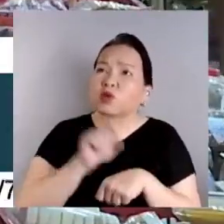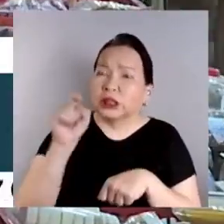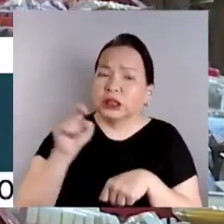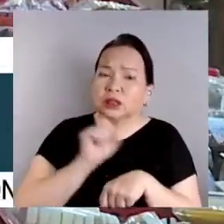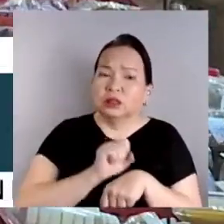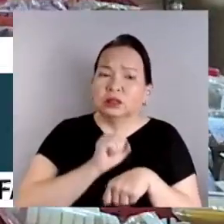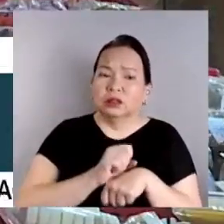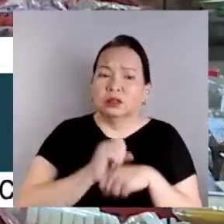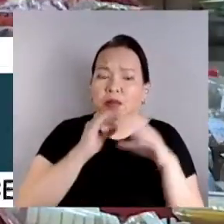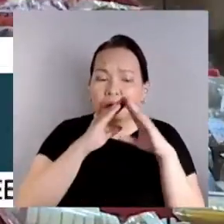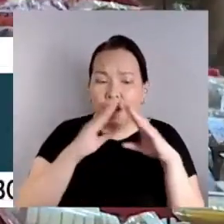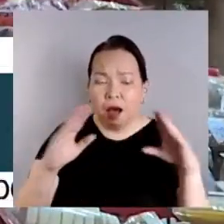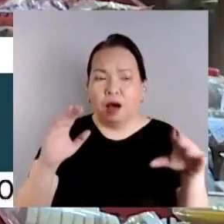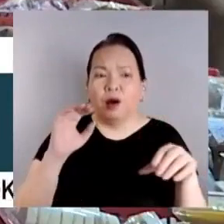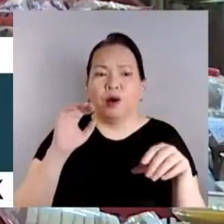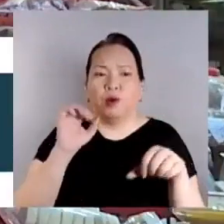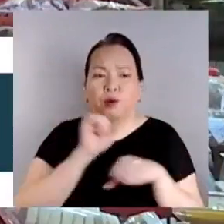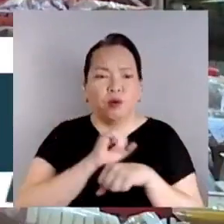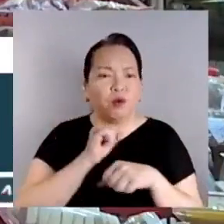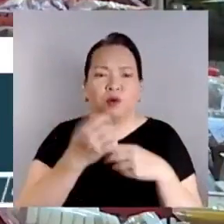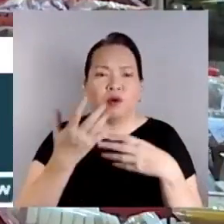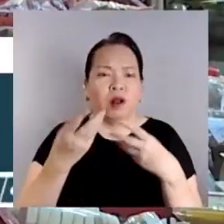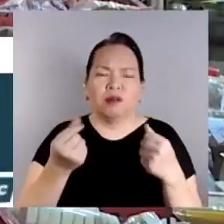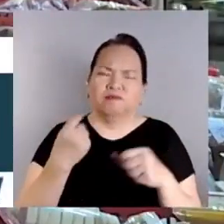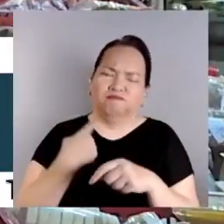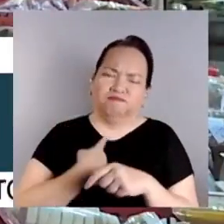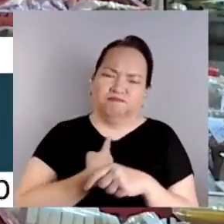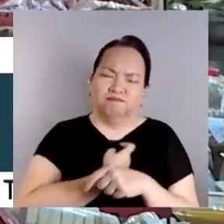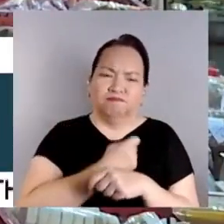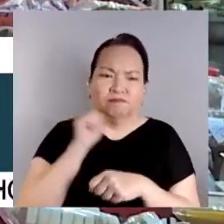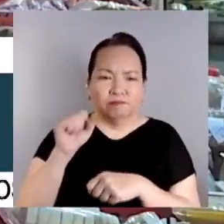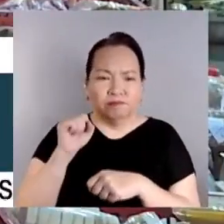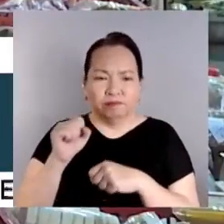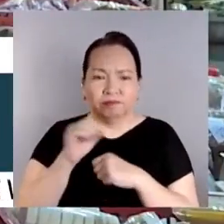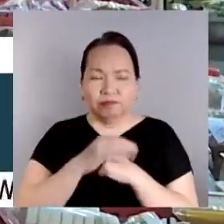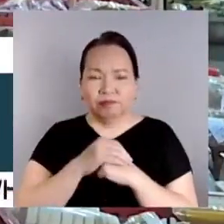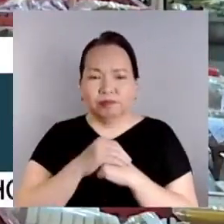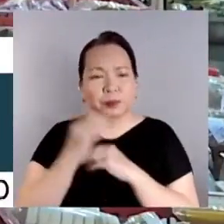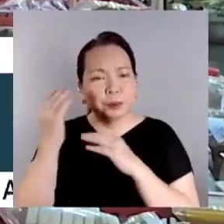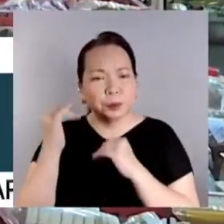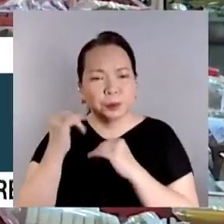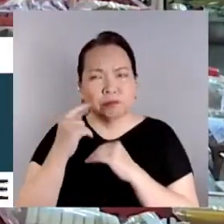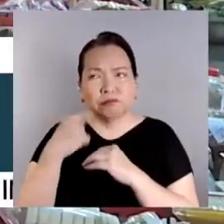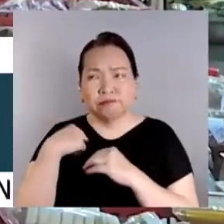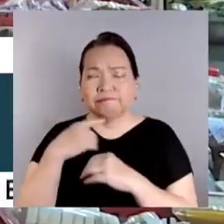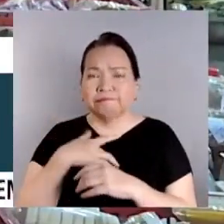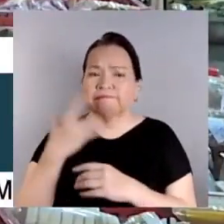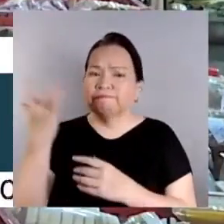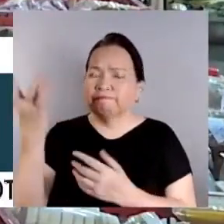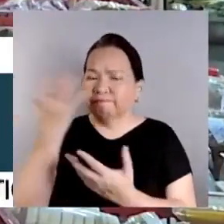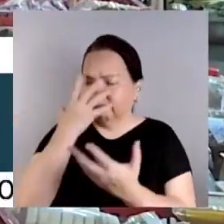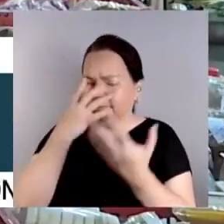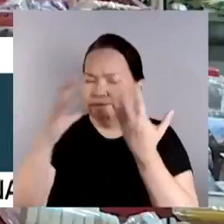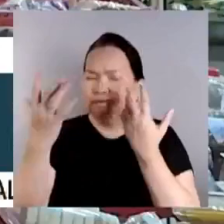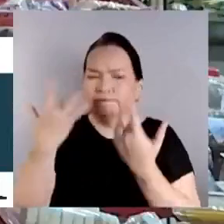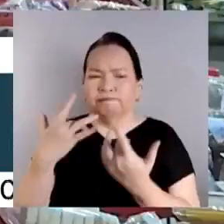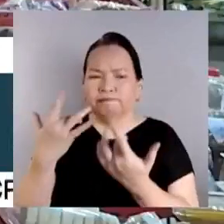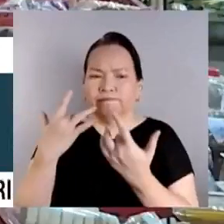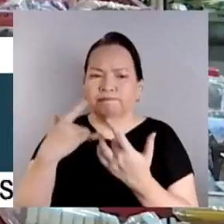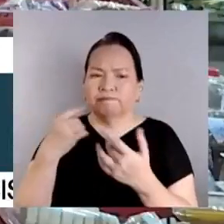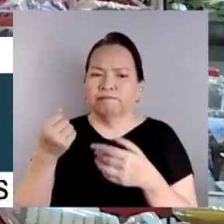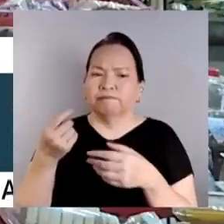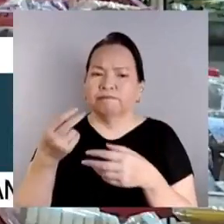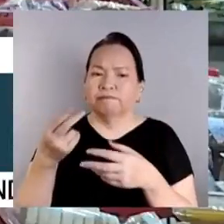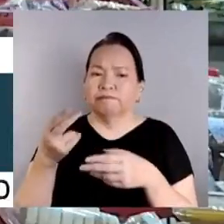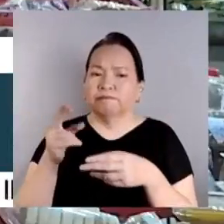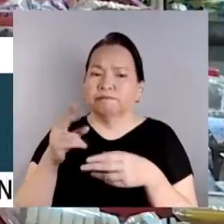mawawala. Ganun talaga kasakit. Sana naman maawa sila. Dagdag sana, kahit may